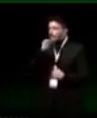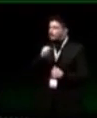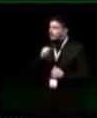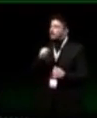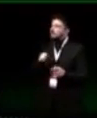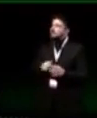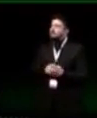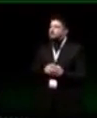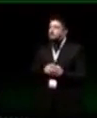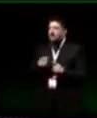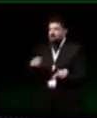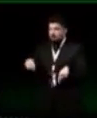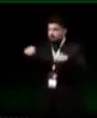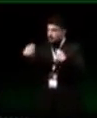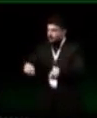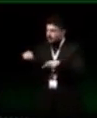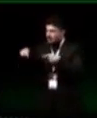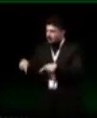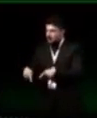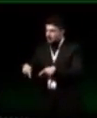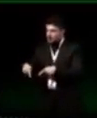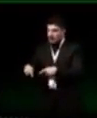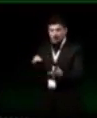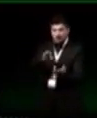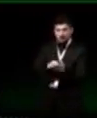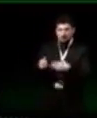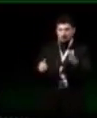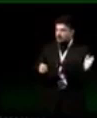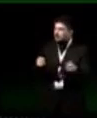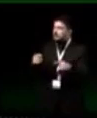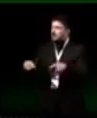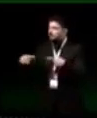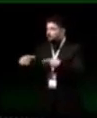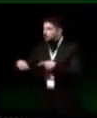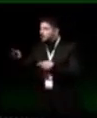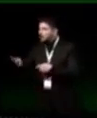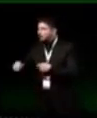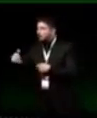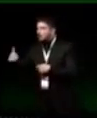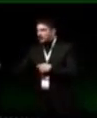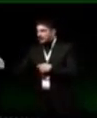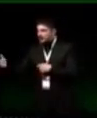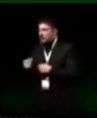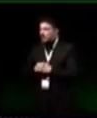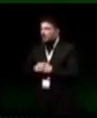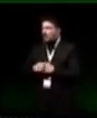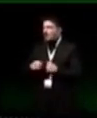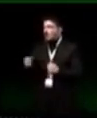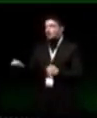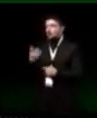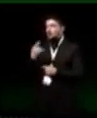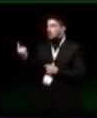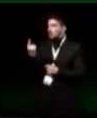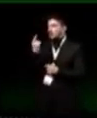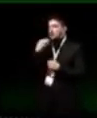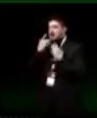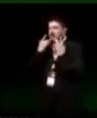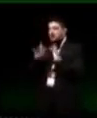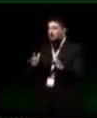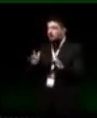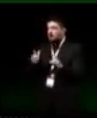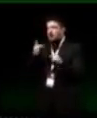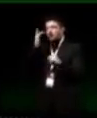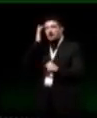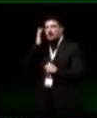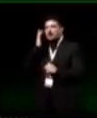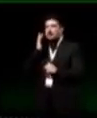che questa è la sfida, centrosinistra contro centrodestra, oppure accadrà una cosa semplice,